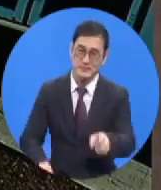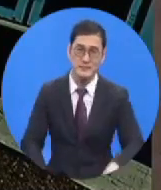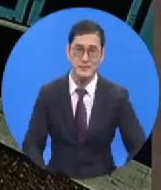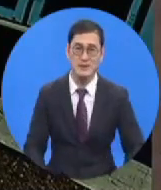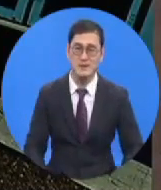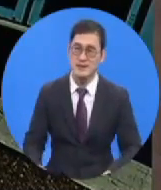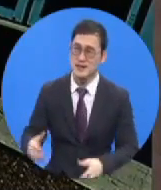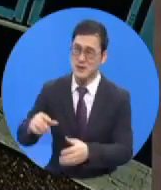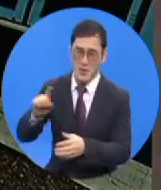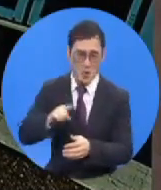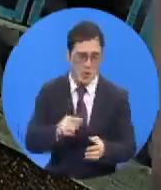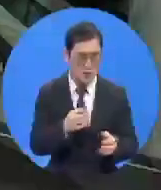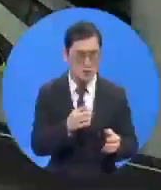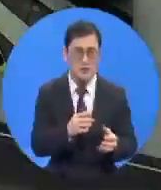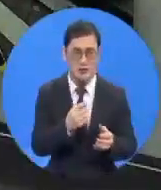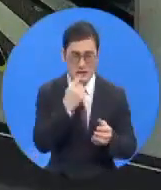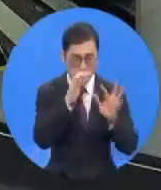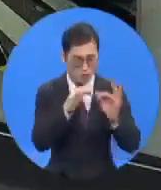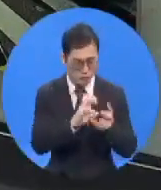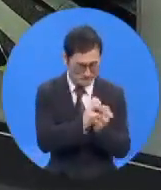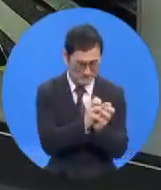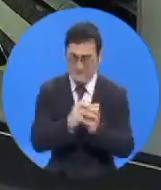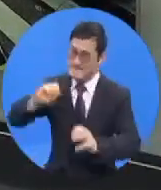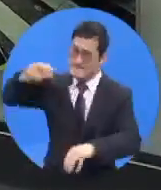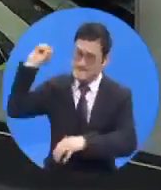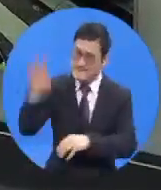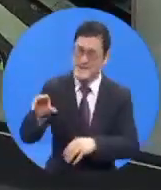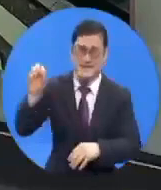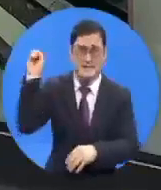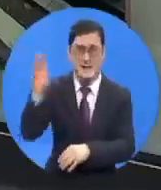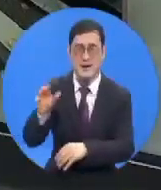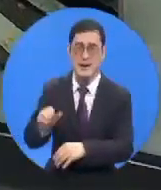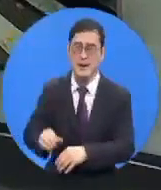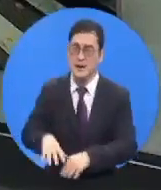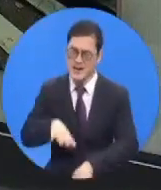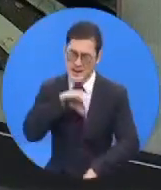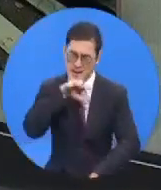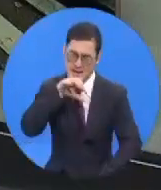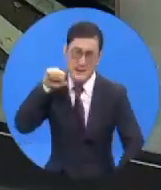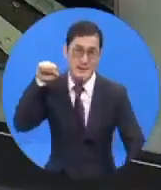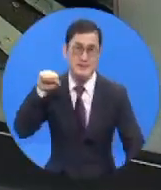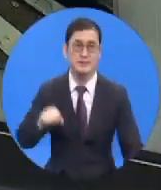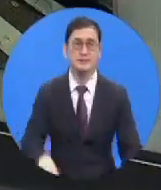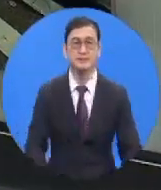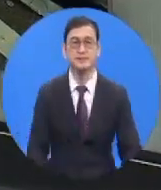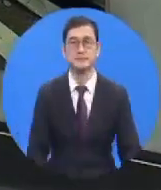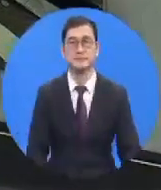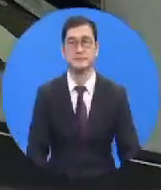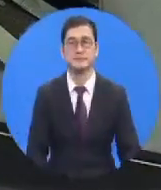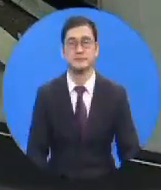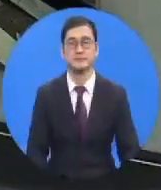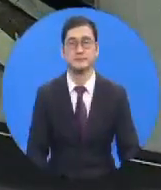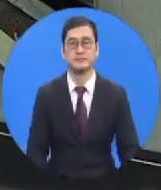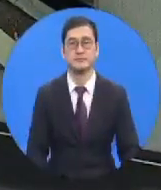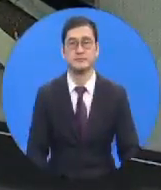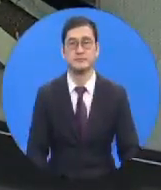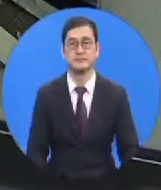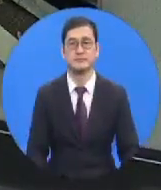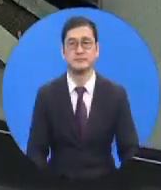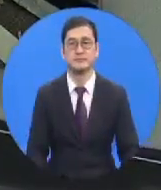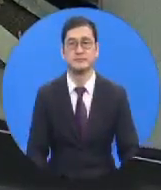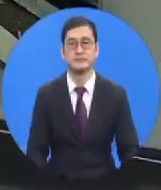굉장히 격하게 항의했습니다. 어제 법정 밖에는 정인이처럼 아동학대로 숨진